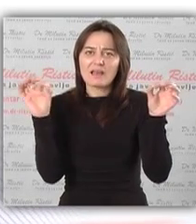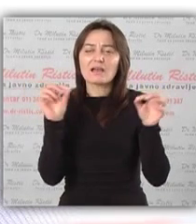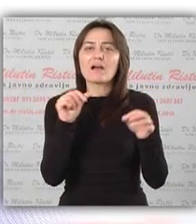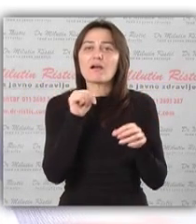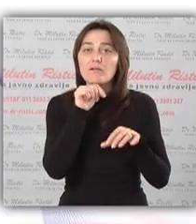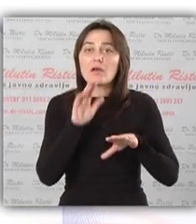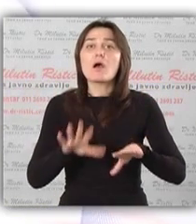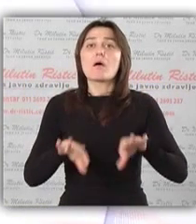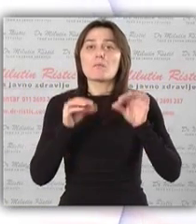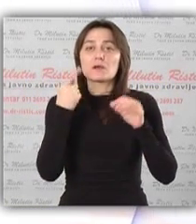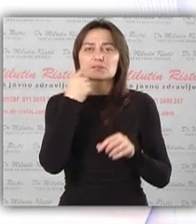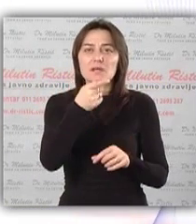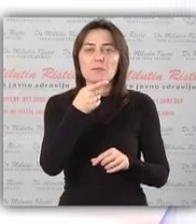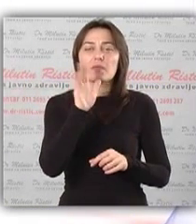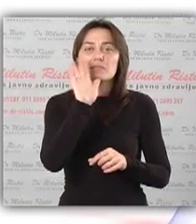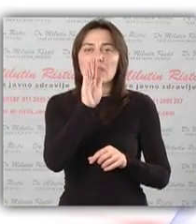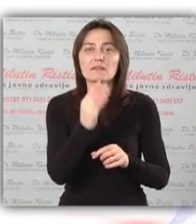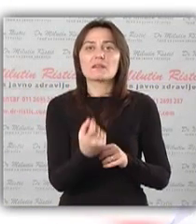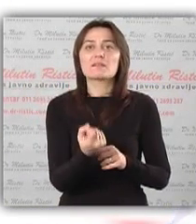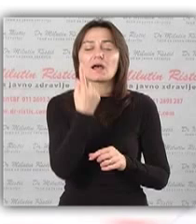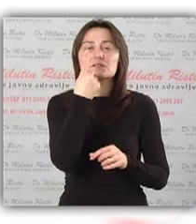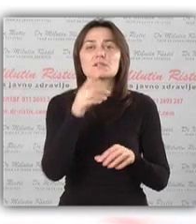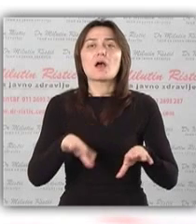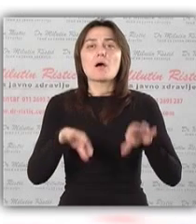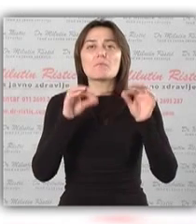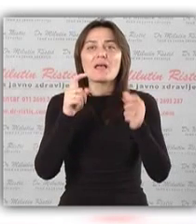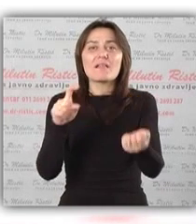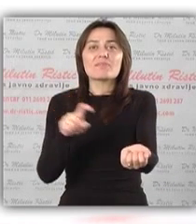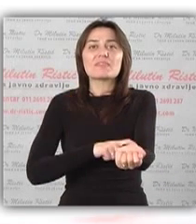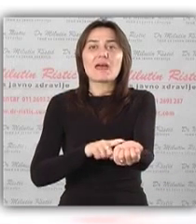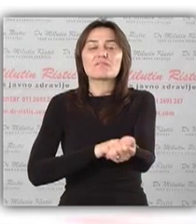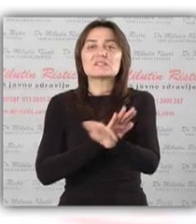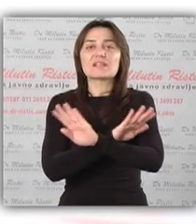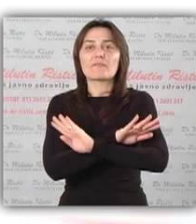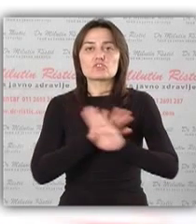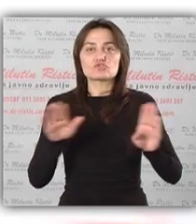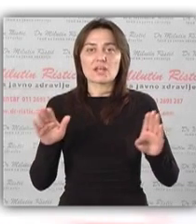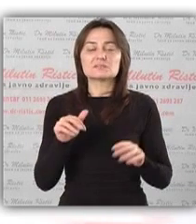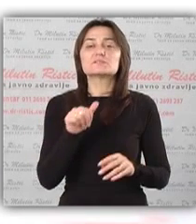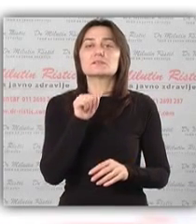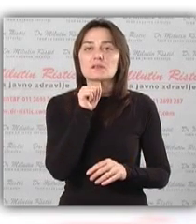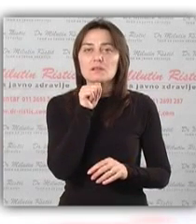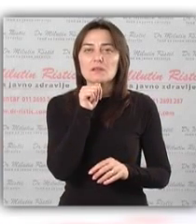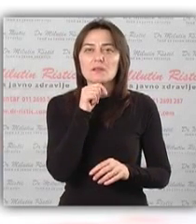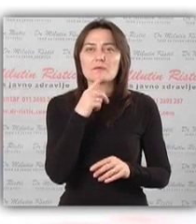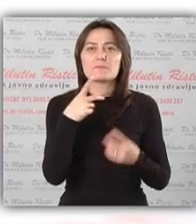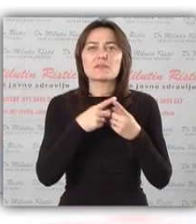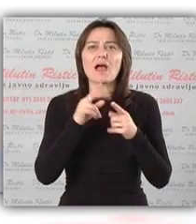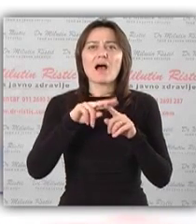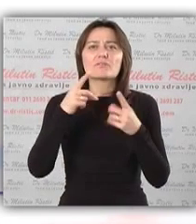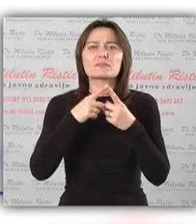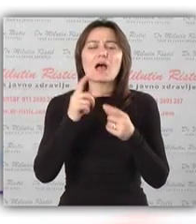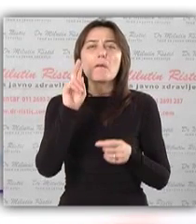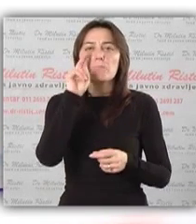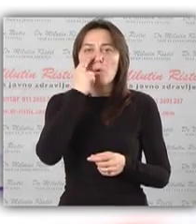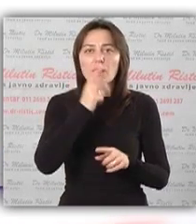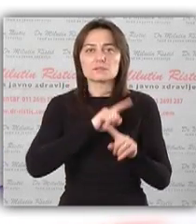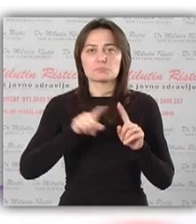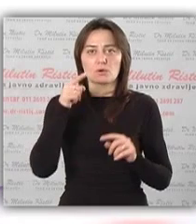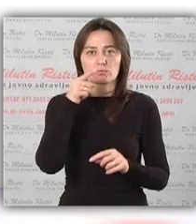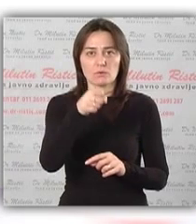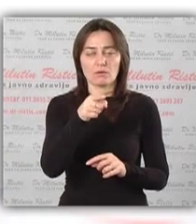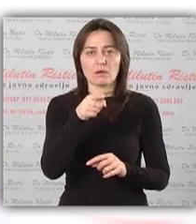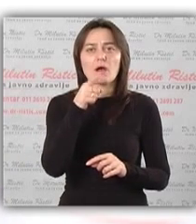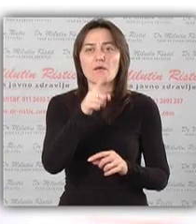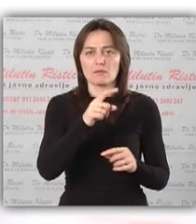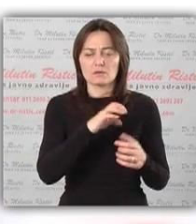vrlo tanka i otkriveni su samim tim njenim nastankom otkriveni su nervni završeci i afta je vrlo